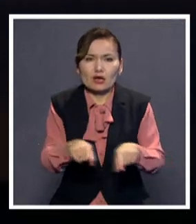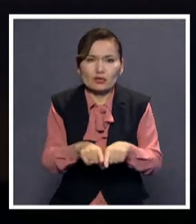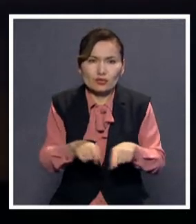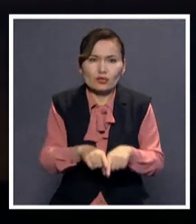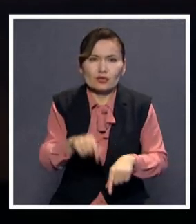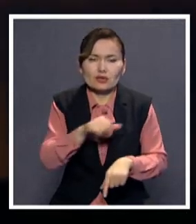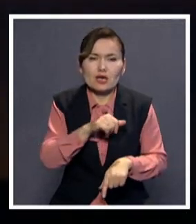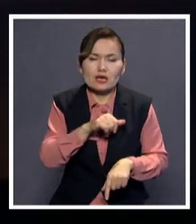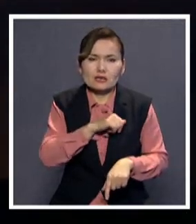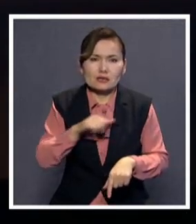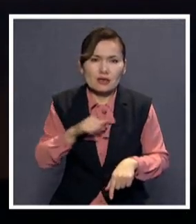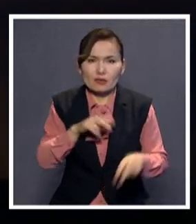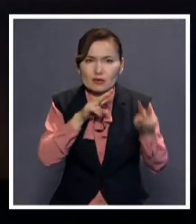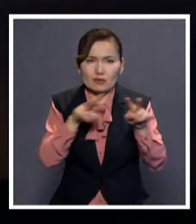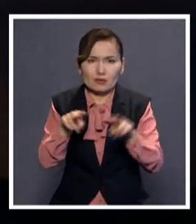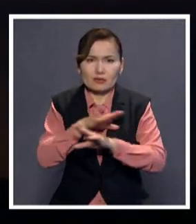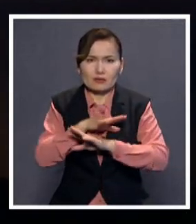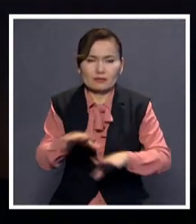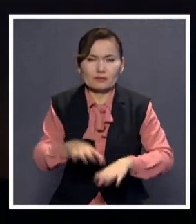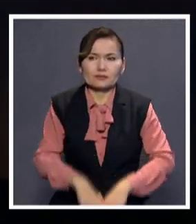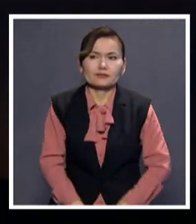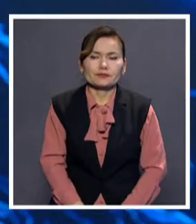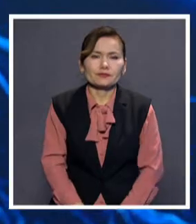себеп болуы мүмкін.